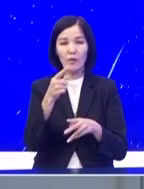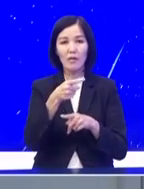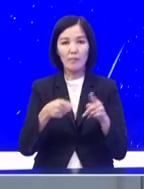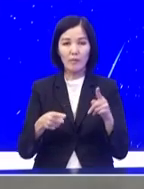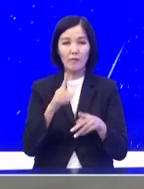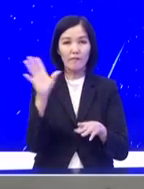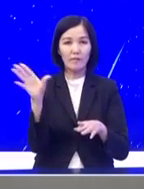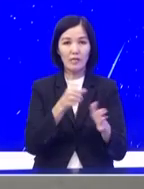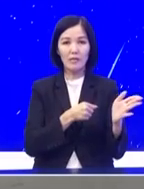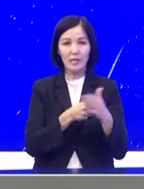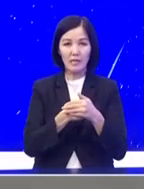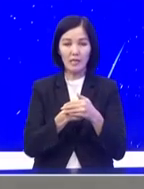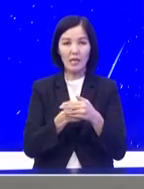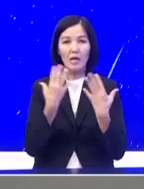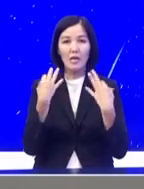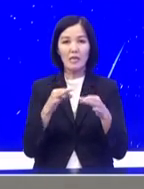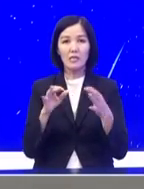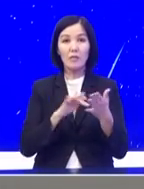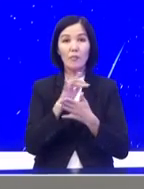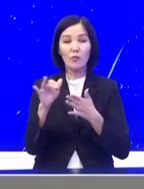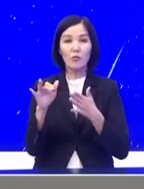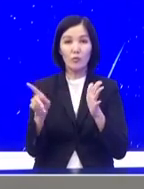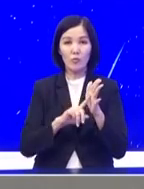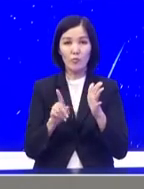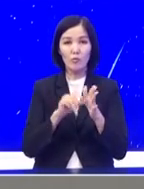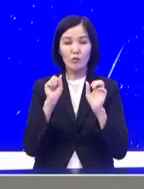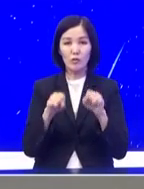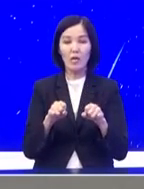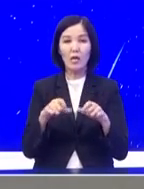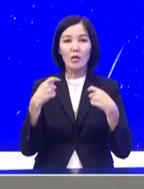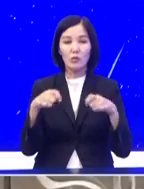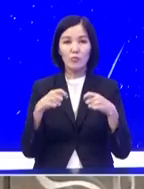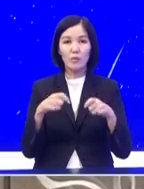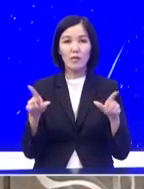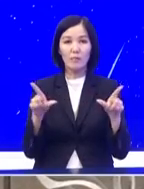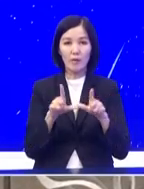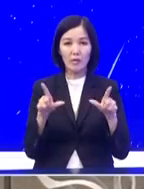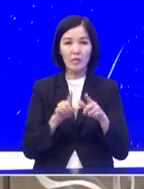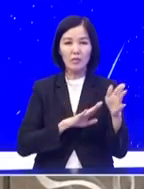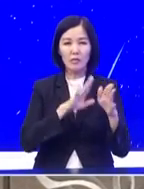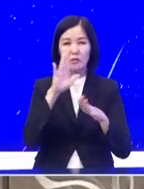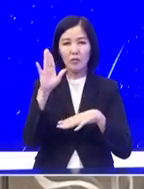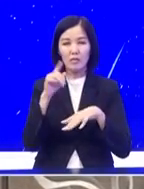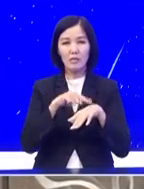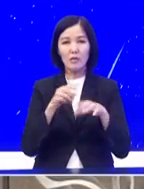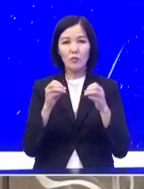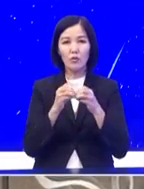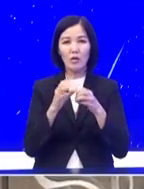Кабанбай-Батыра. Разрешено передвигаться по городу. Продолжат работу супермаркеты, продуктовые магазины с 10 утра до 8